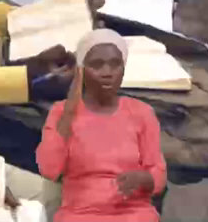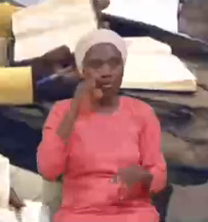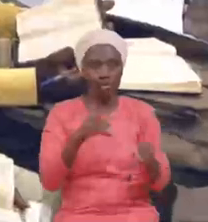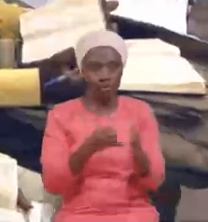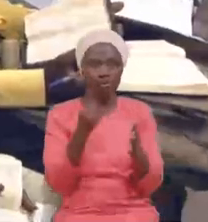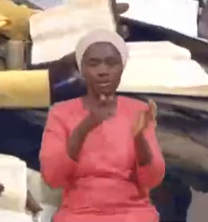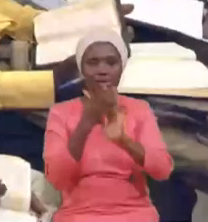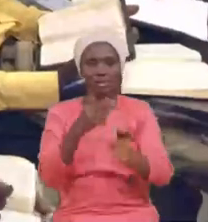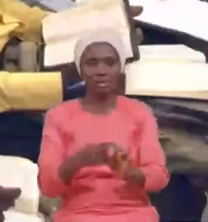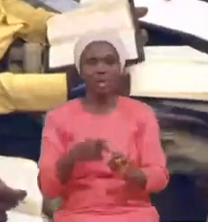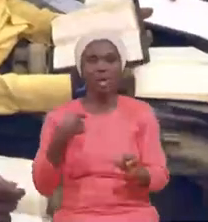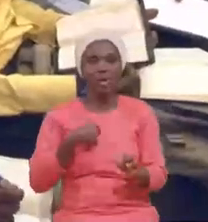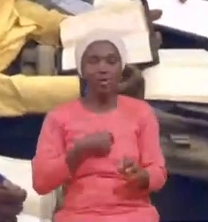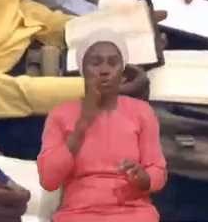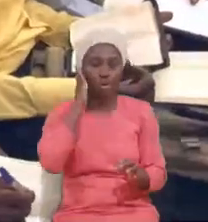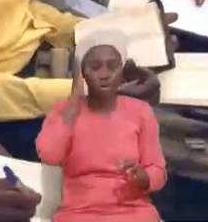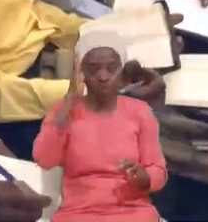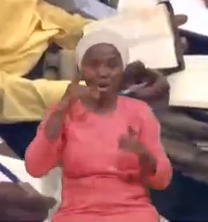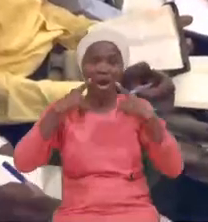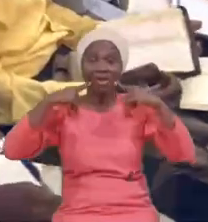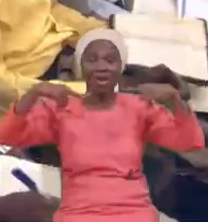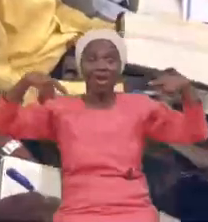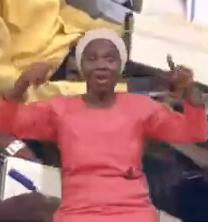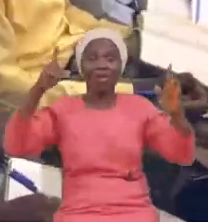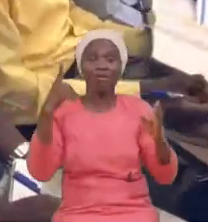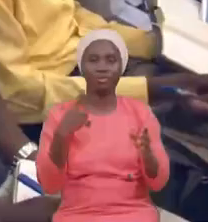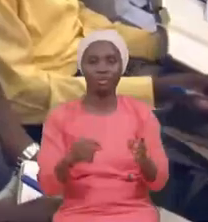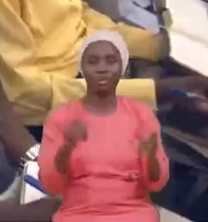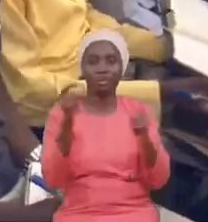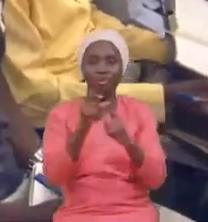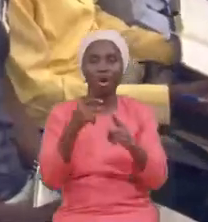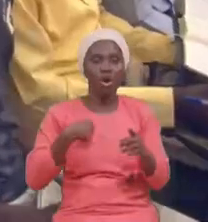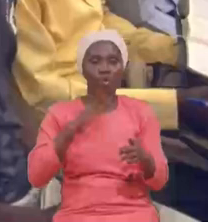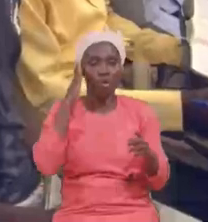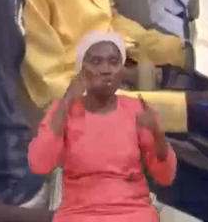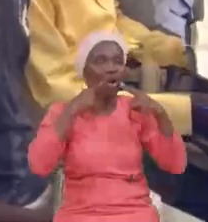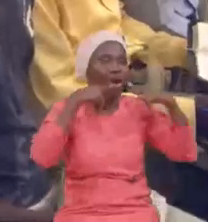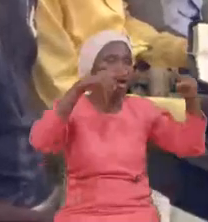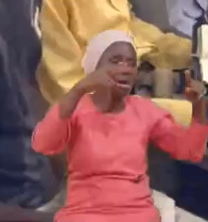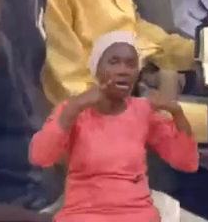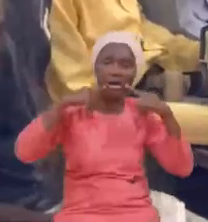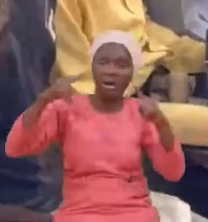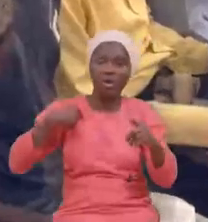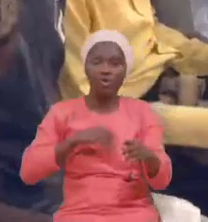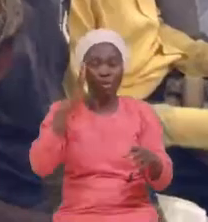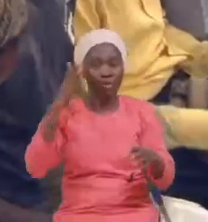faire. Nous allons divulguer l'affaire. Nous allons déclarer la parole aux gens. Nous